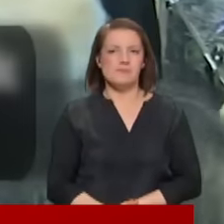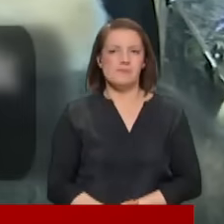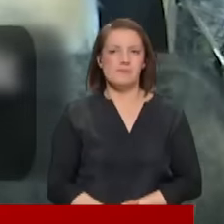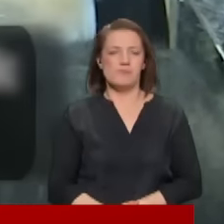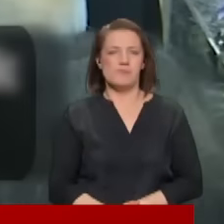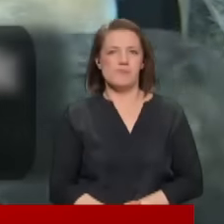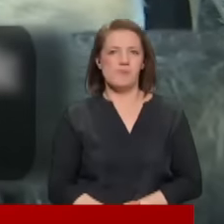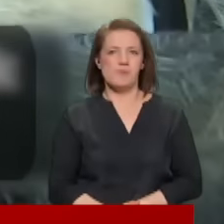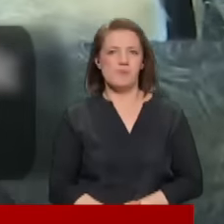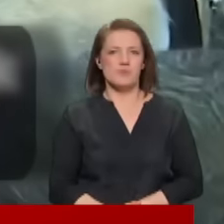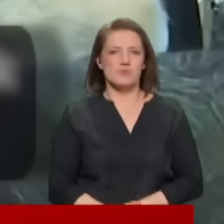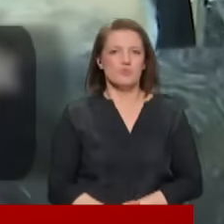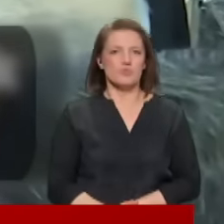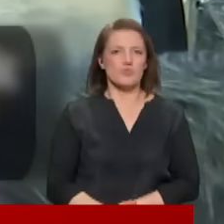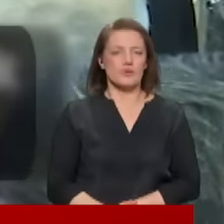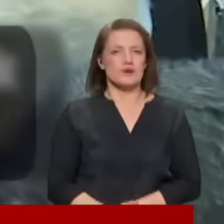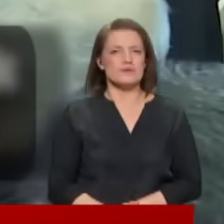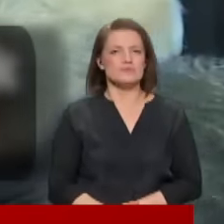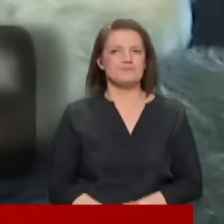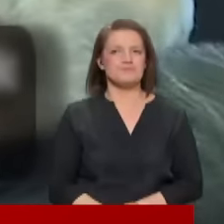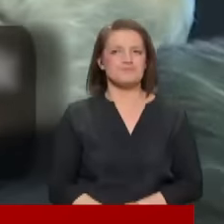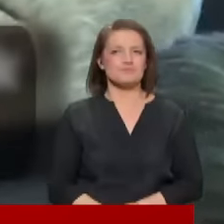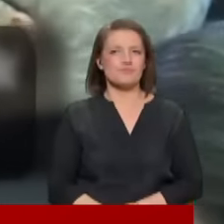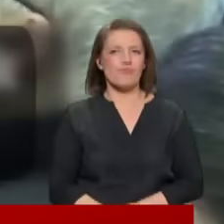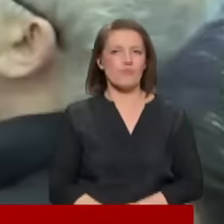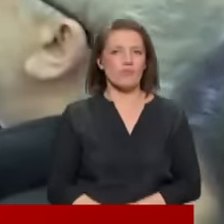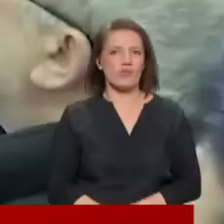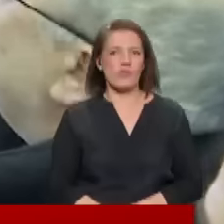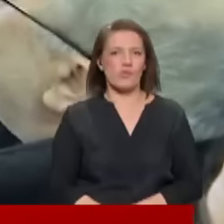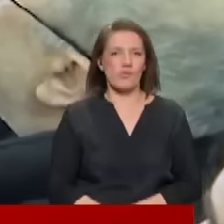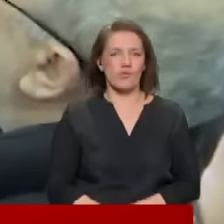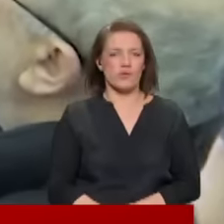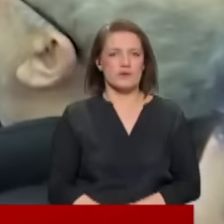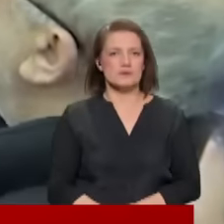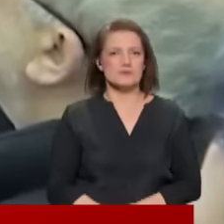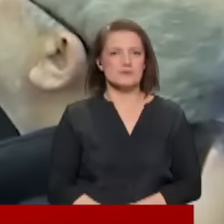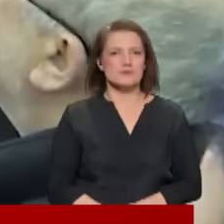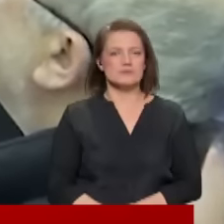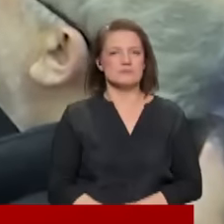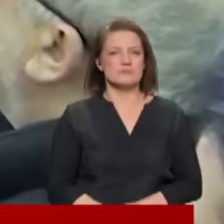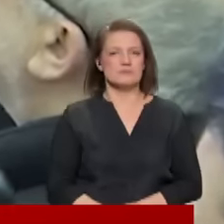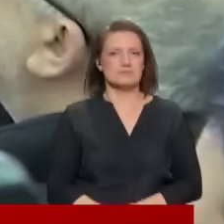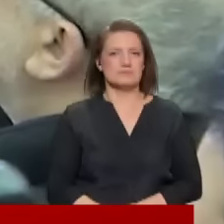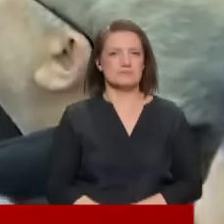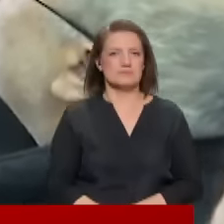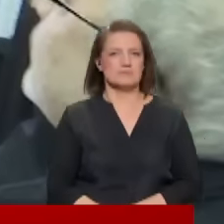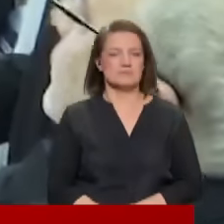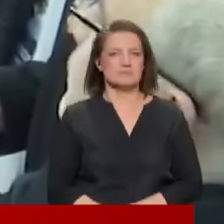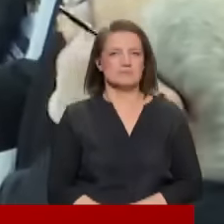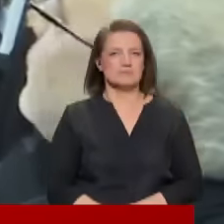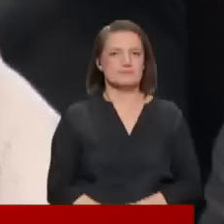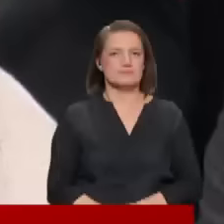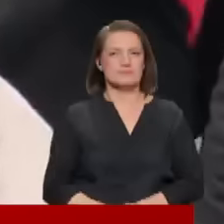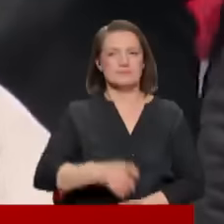girmeyin. Ama bunu bitirmemiz lazım. O manada bizi güçlendirin ki bu sisteme şapkayı koyup öne